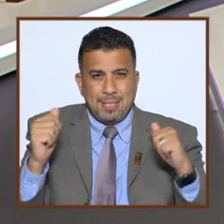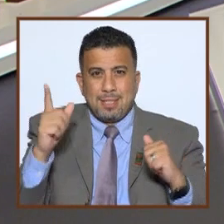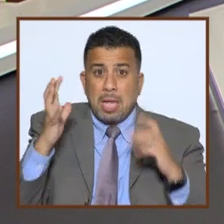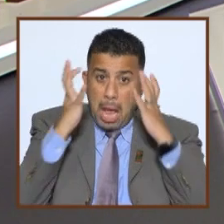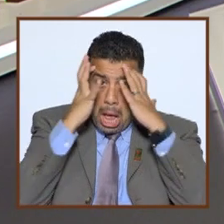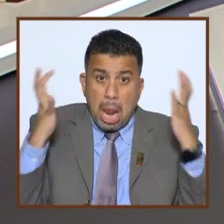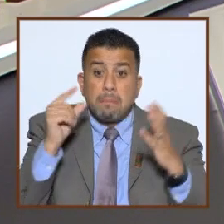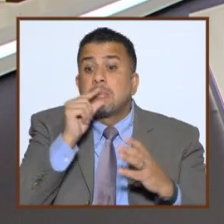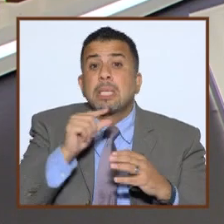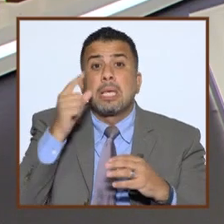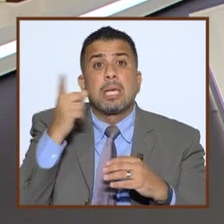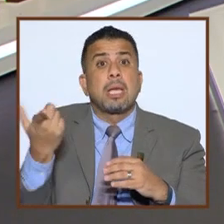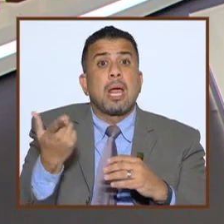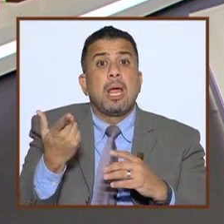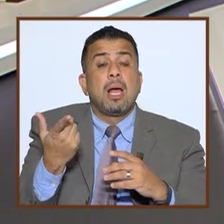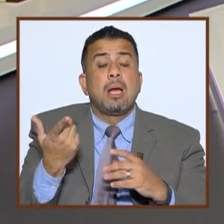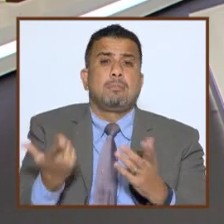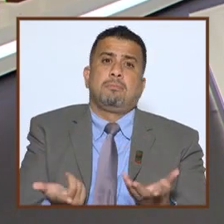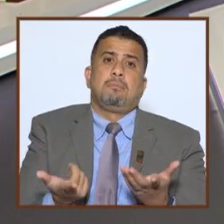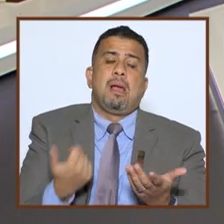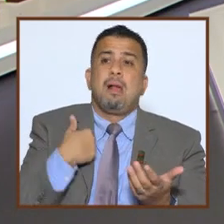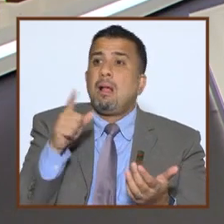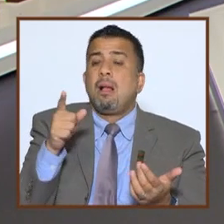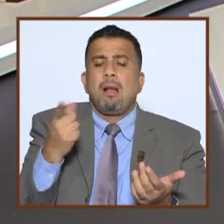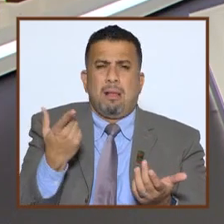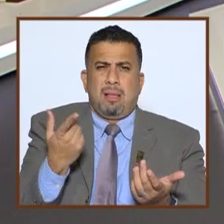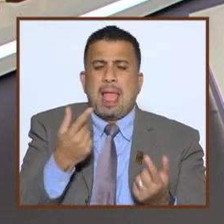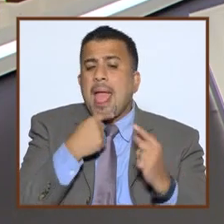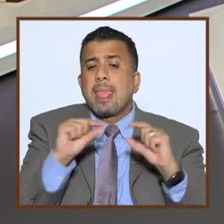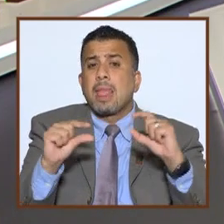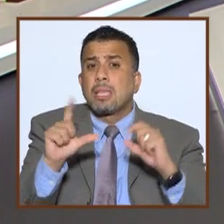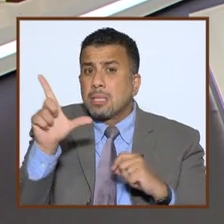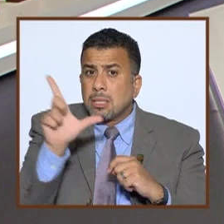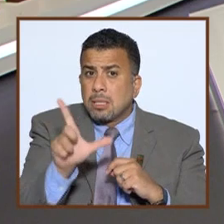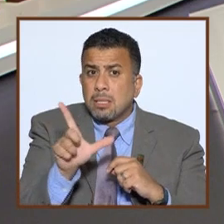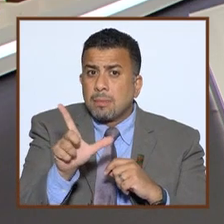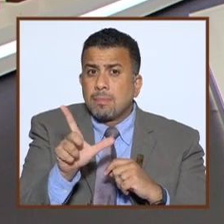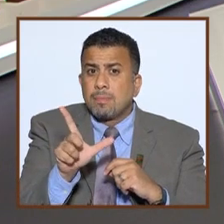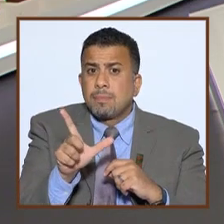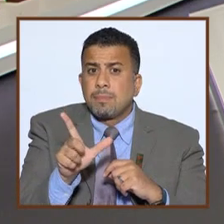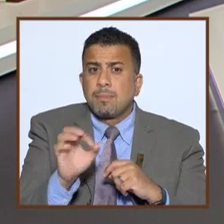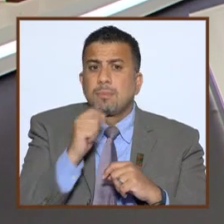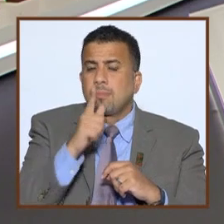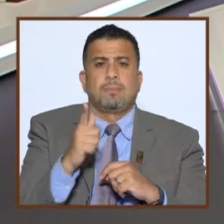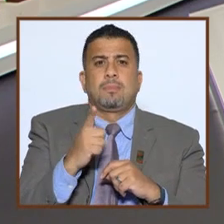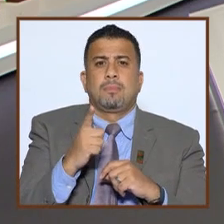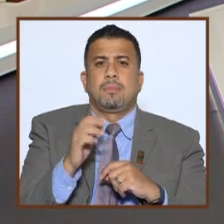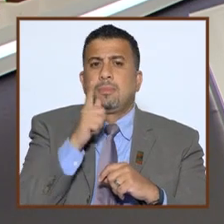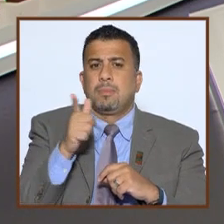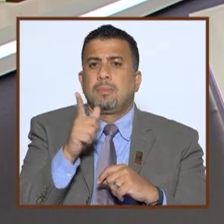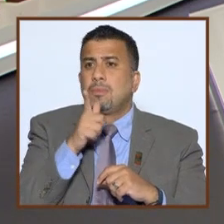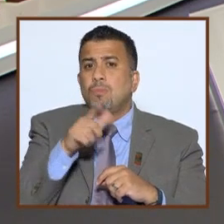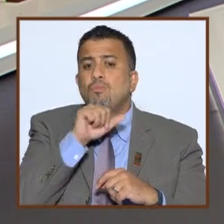يستدل من الاحاديث من الرسول عليه الصلاه والسلام ولكن لم لم لم يذكر ان هذا صدر عن الرسول